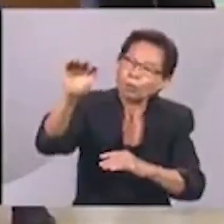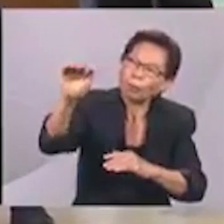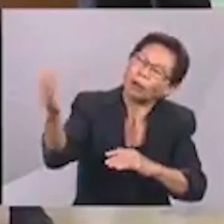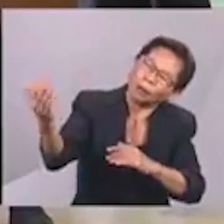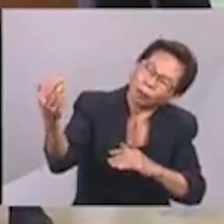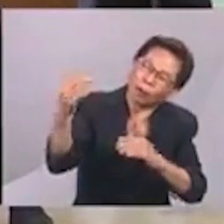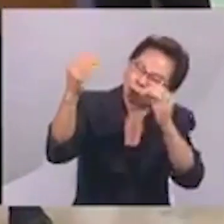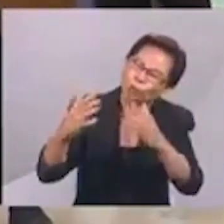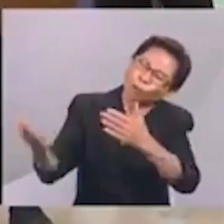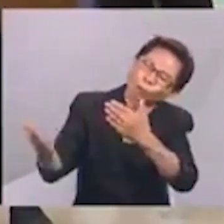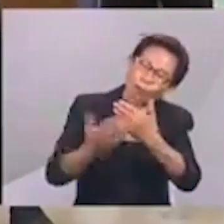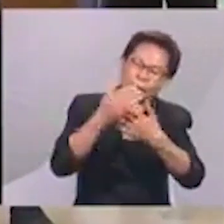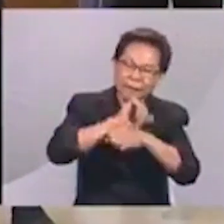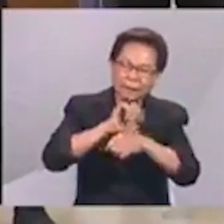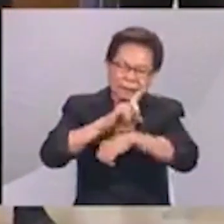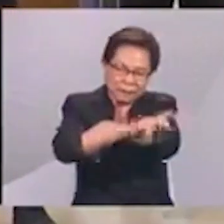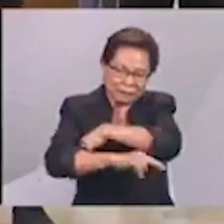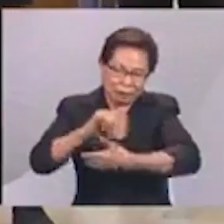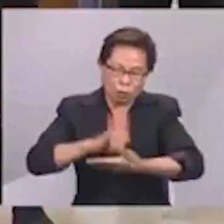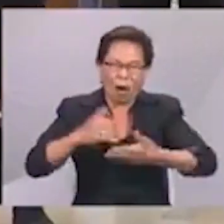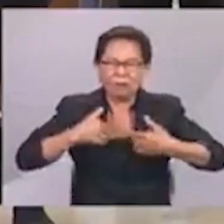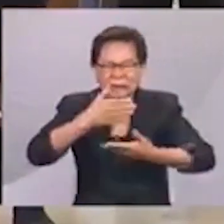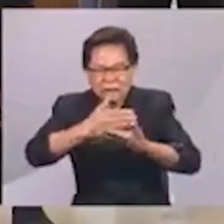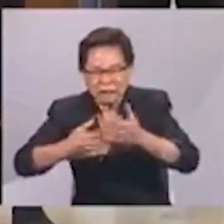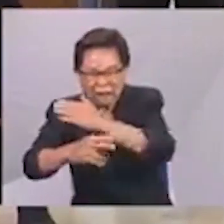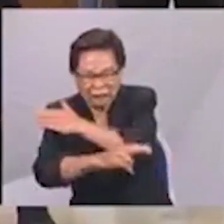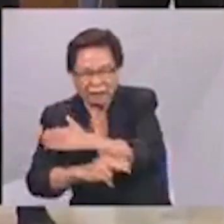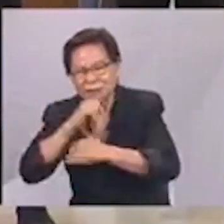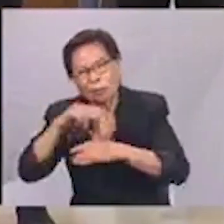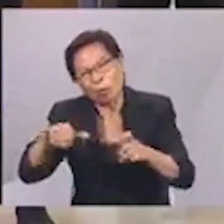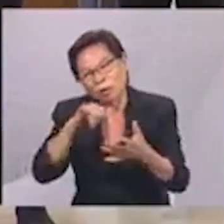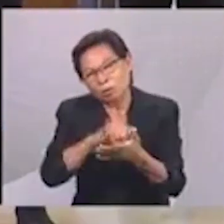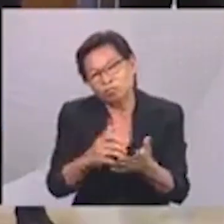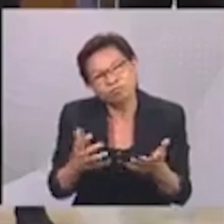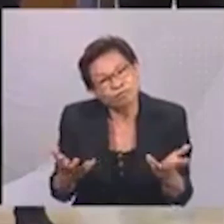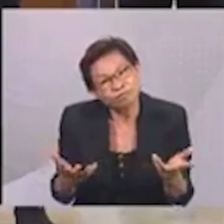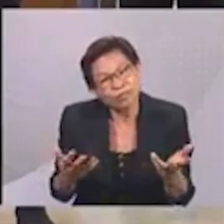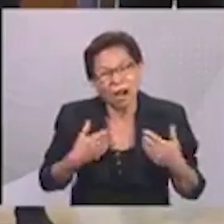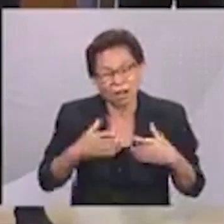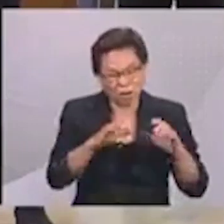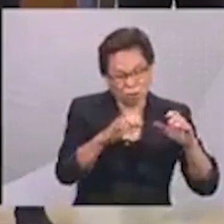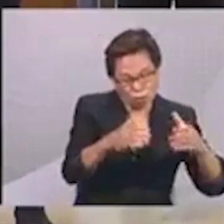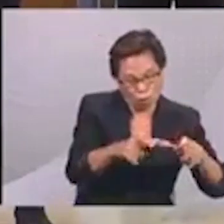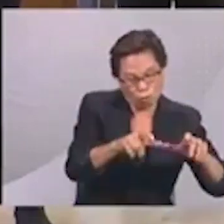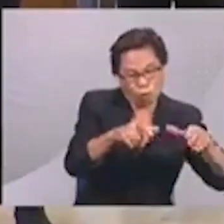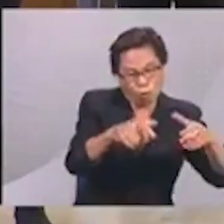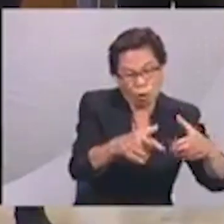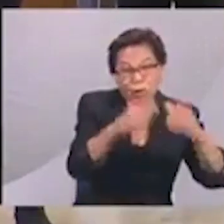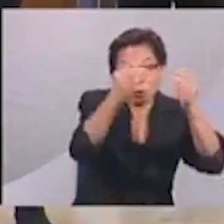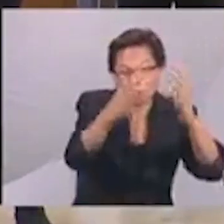untuk kembali bertugas di negeri itu, tersebut, tetapi ada setengah negeri yang tak berbuat demikian. Jadi ada golongan guru